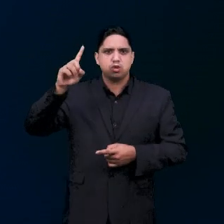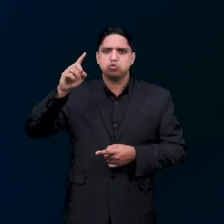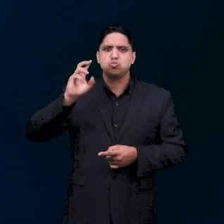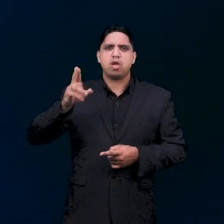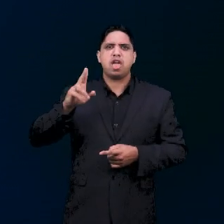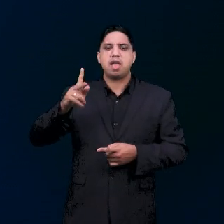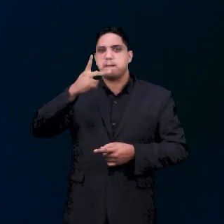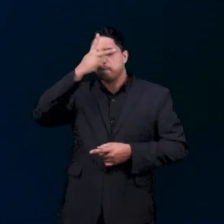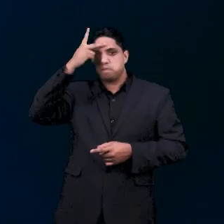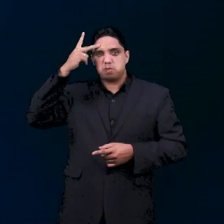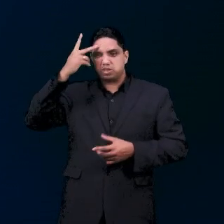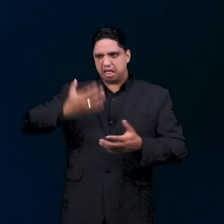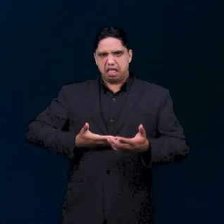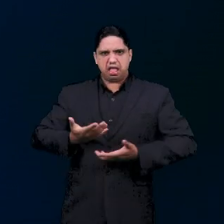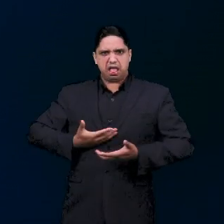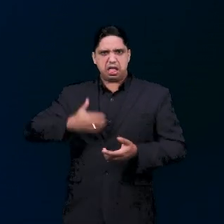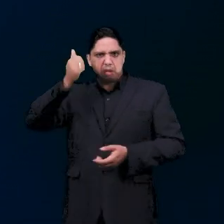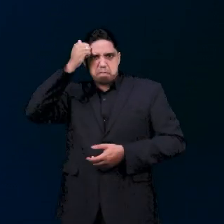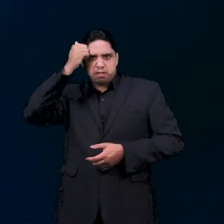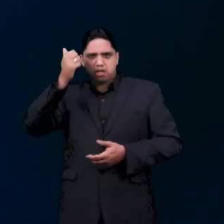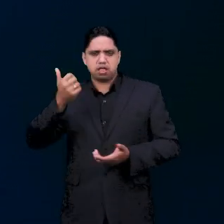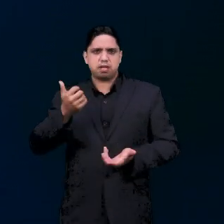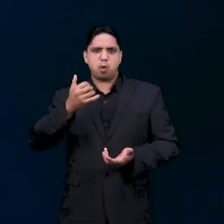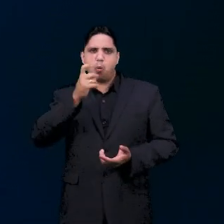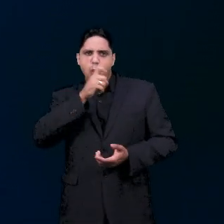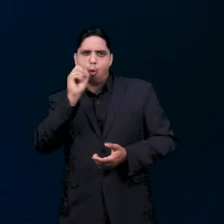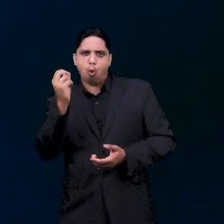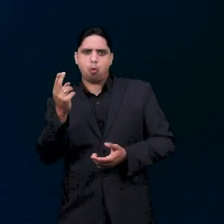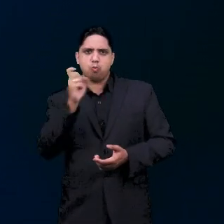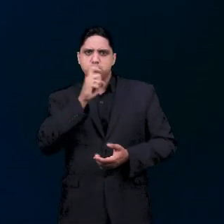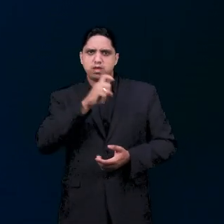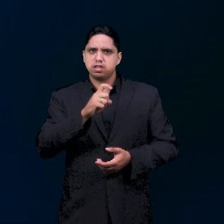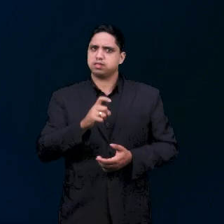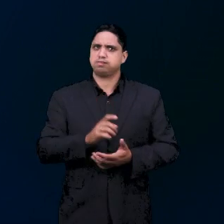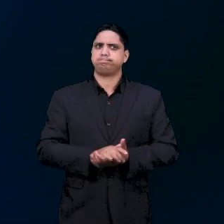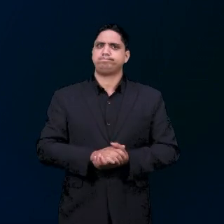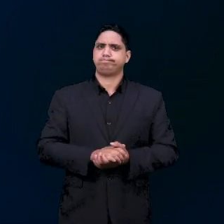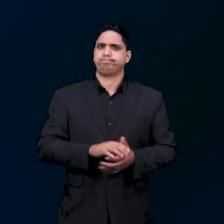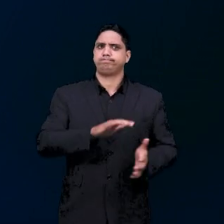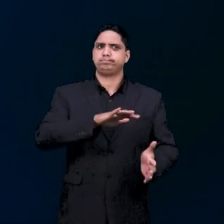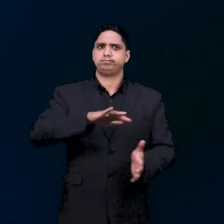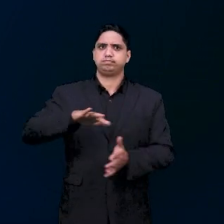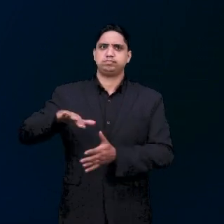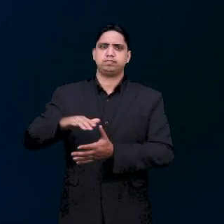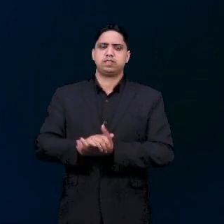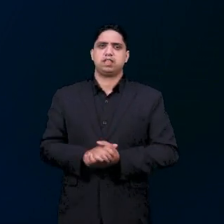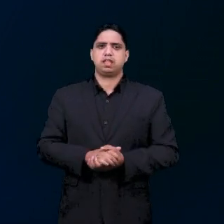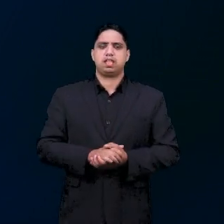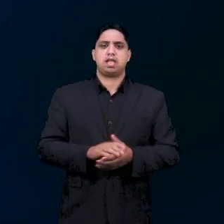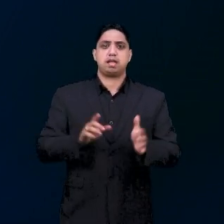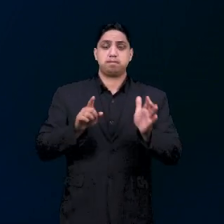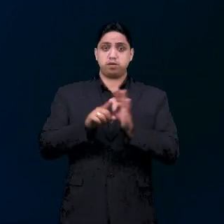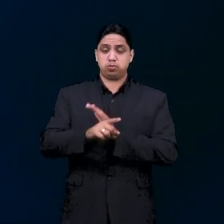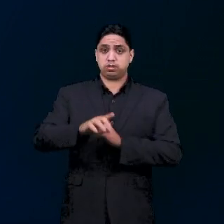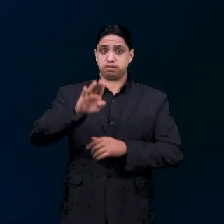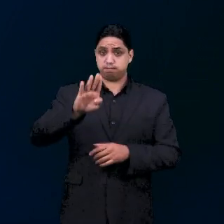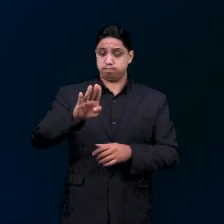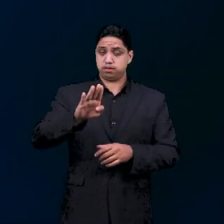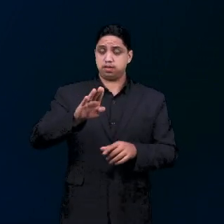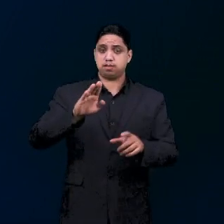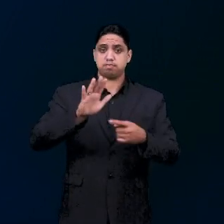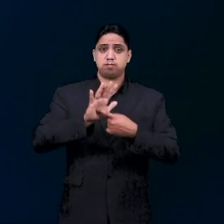mentir, ni fils de l'homme pour se répandre. Par rapport à la question B, où est cité le texte en